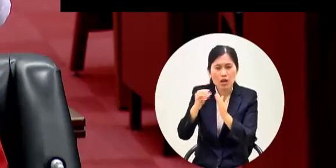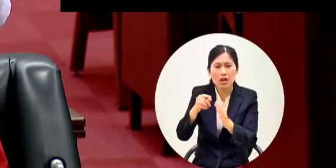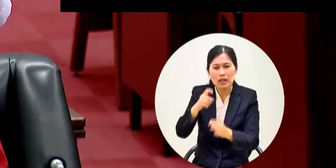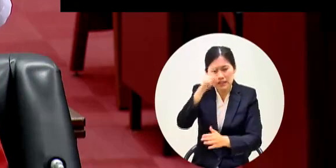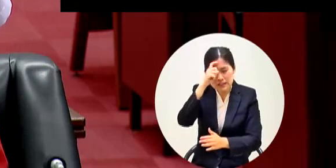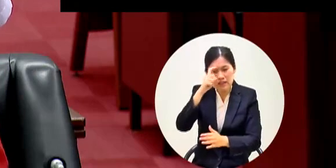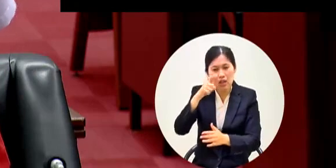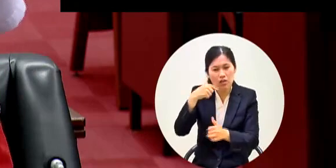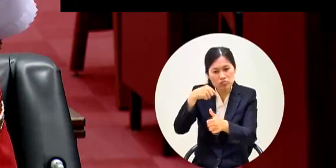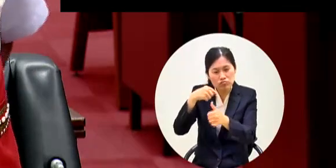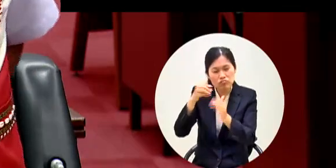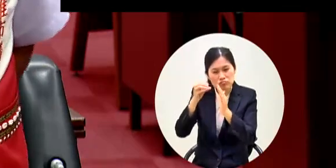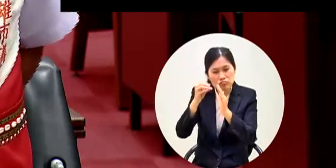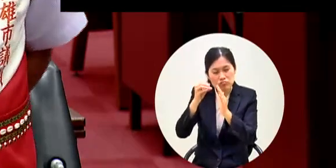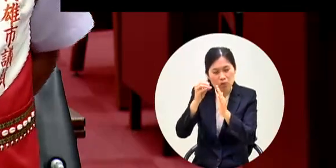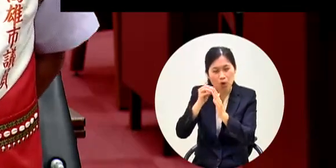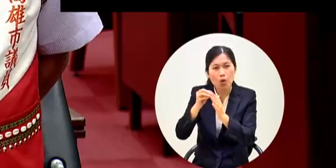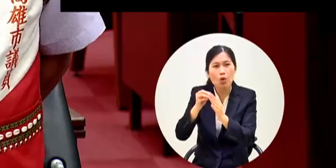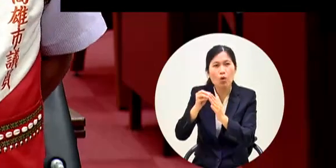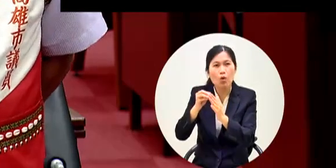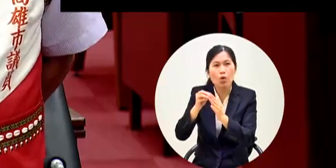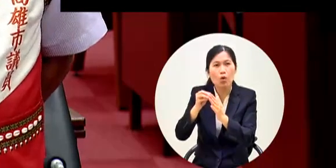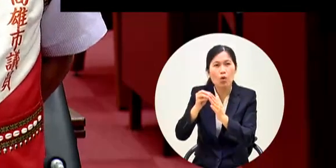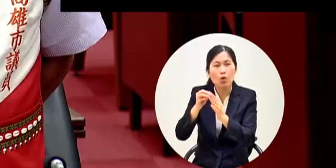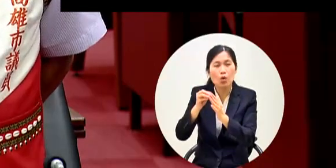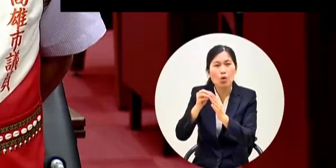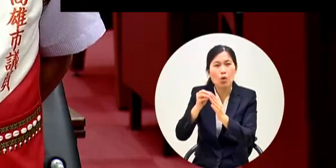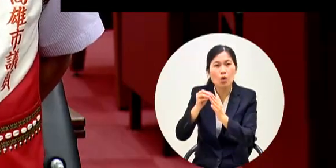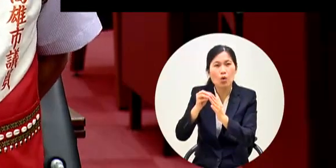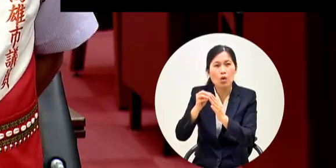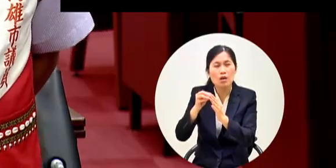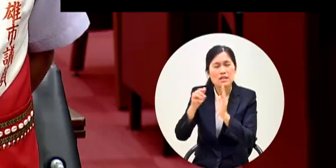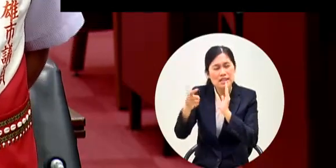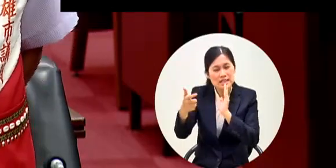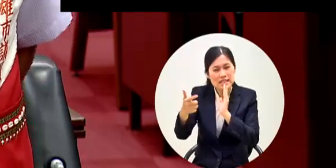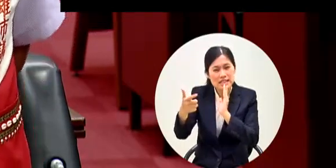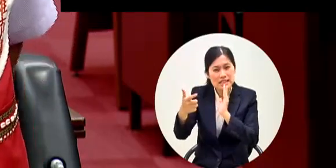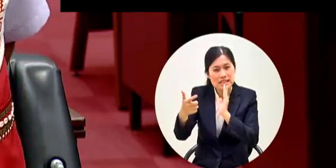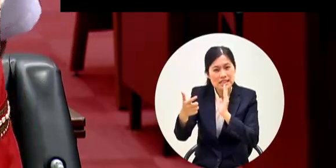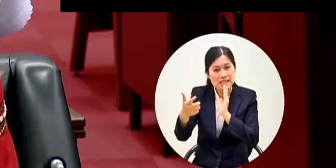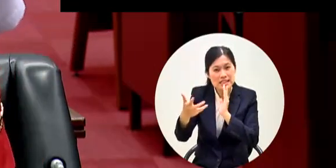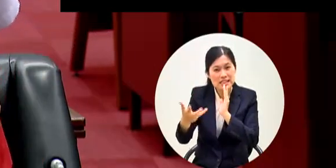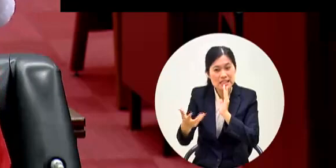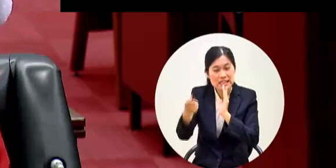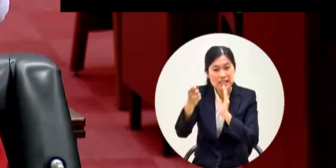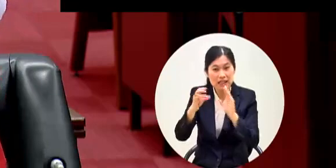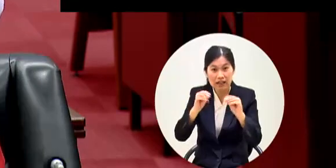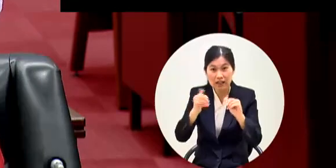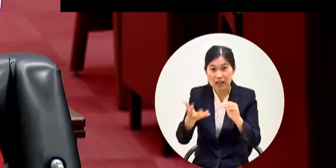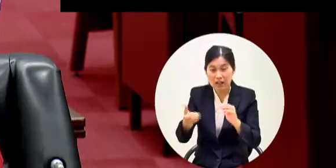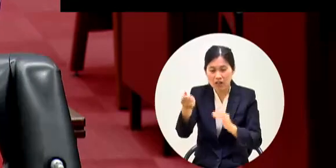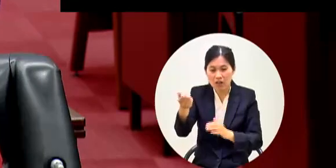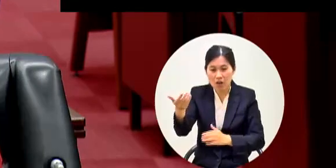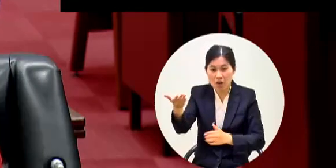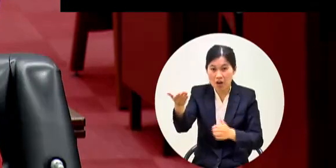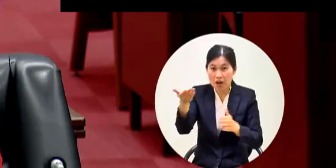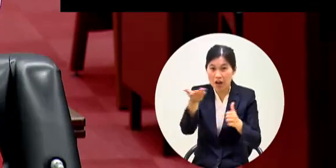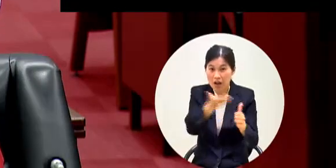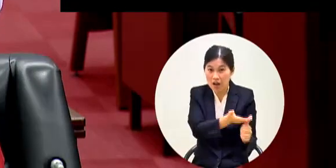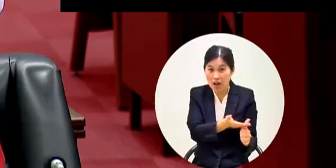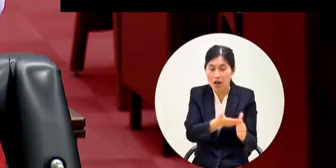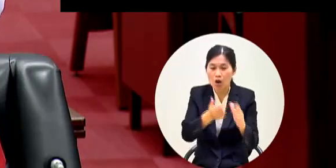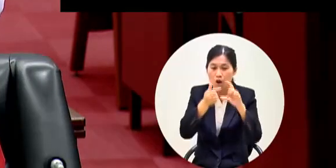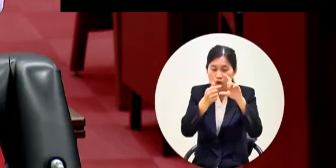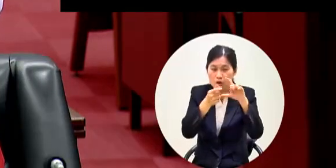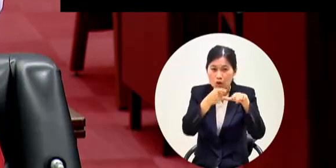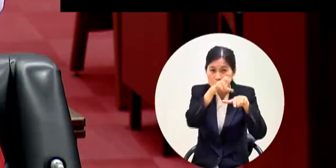产，否则那个旧学校它是完全没有办法再